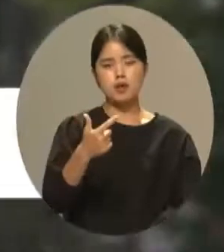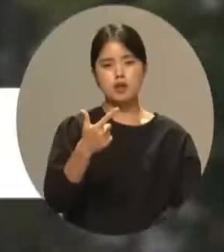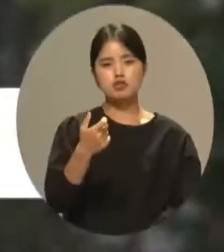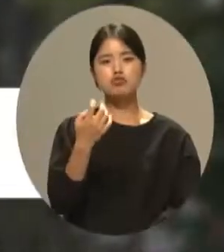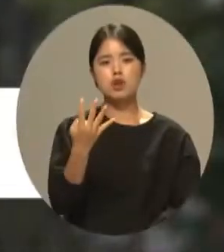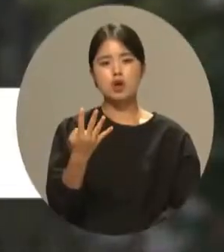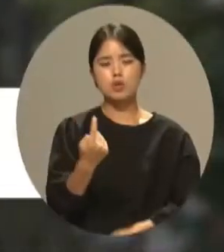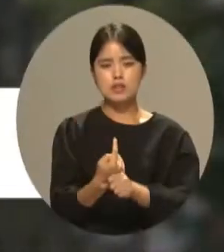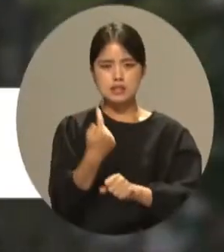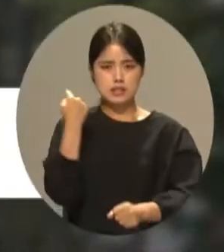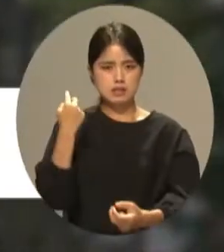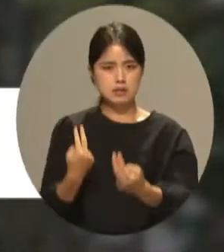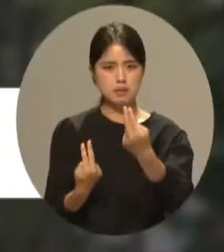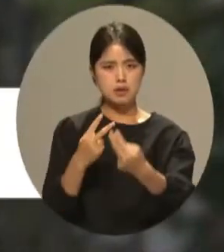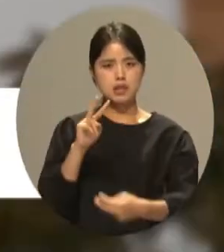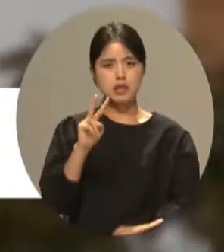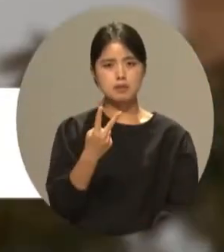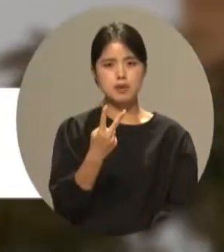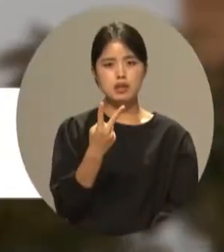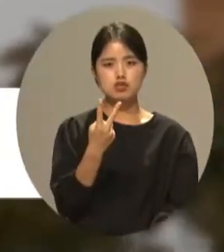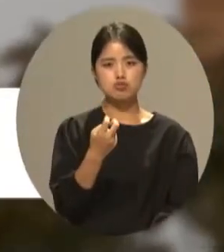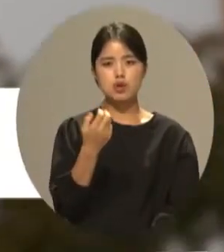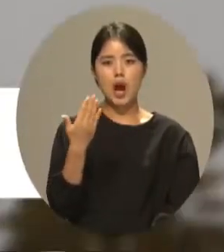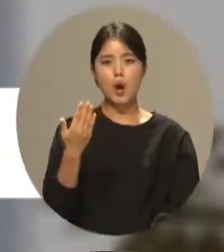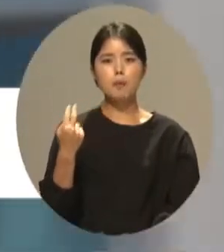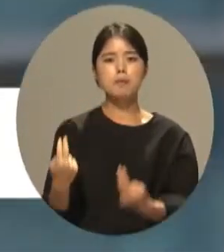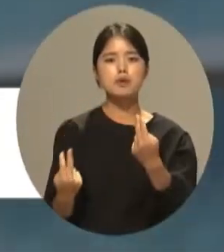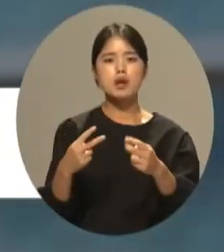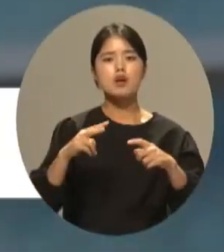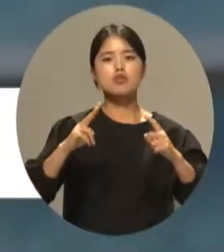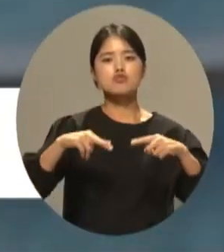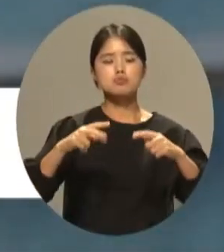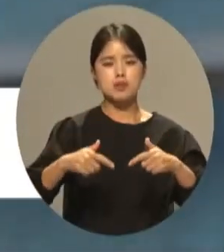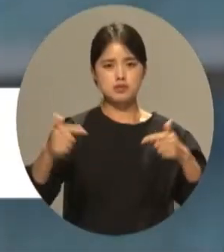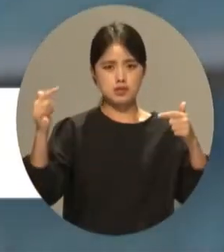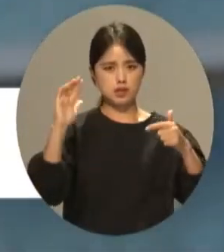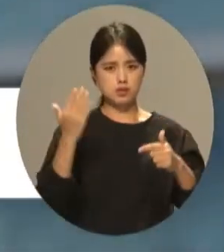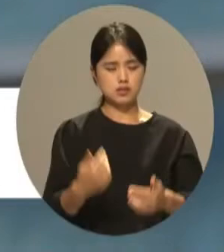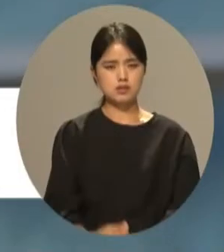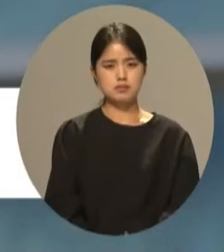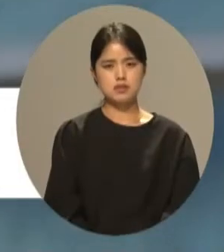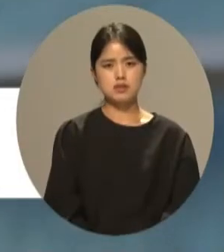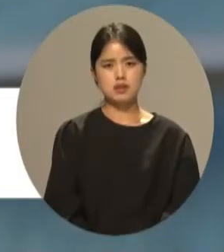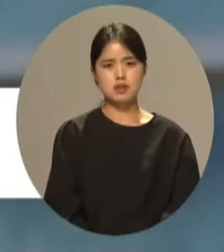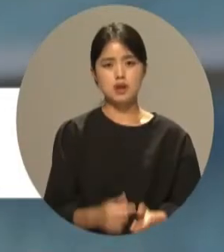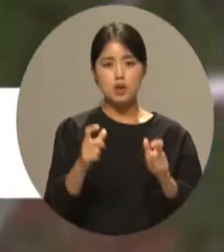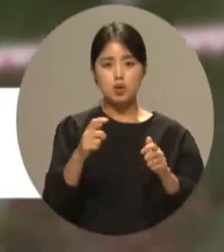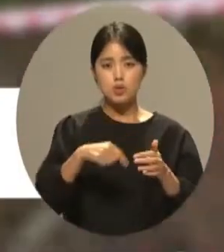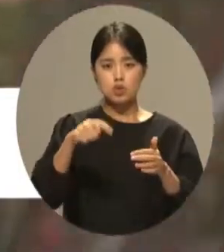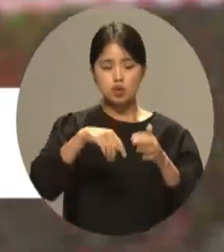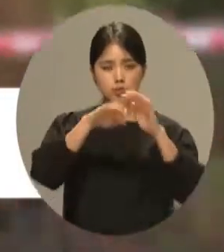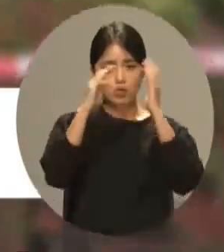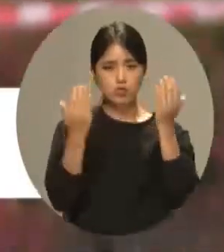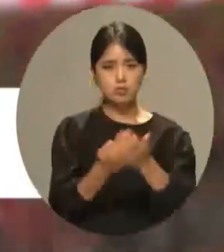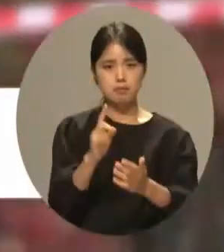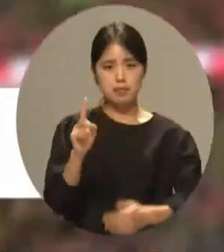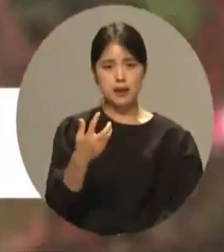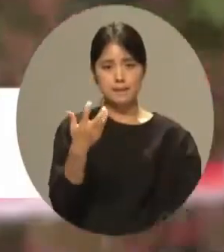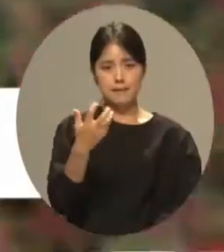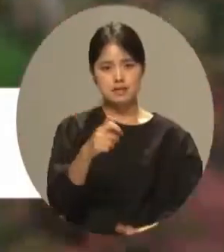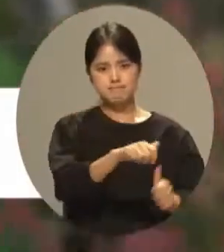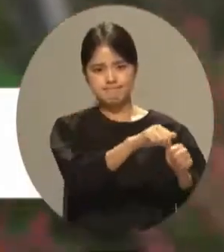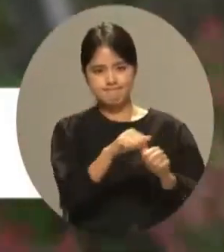지난해 같은 기간 200 29 건에 비해 2배 넘게 증가했습니다 도 내에선 모두 180명이